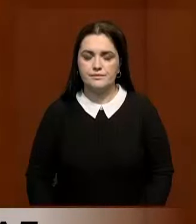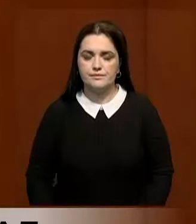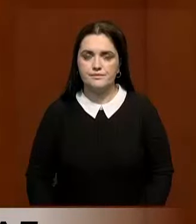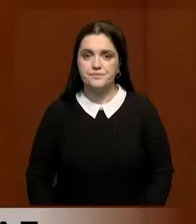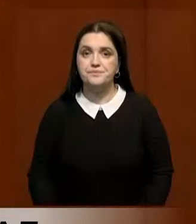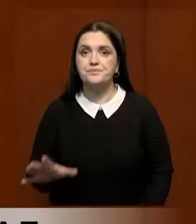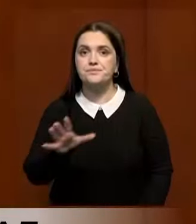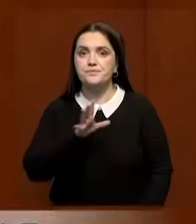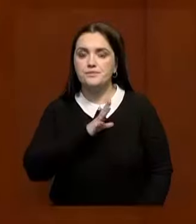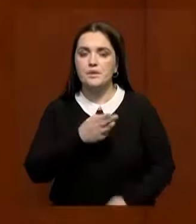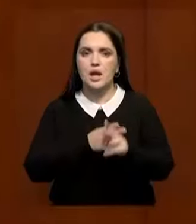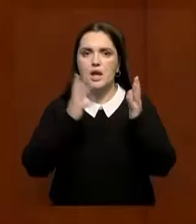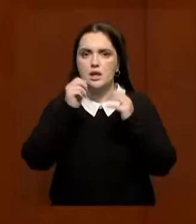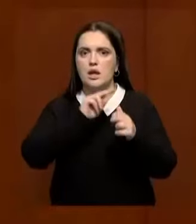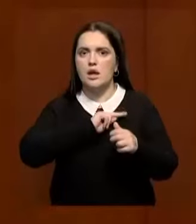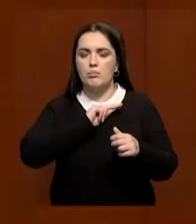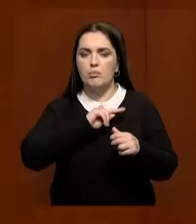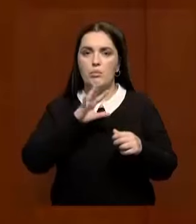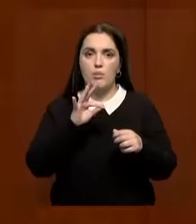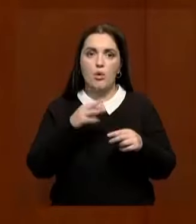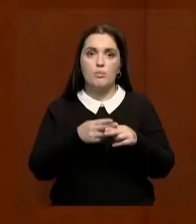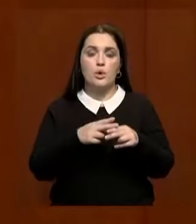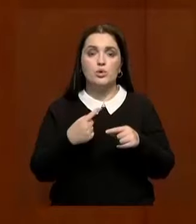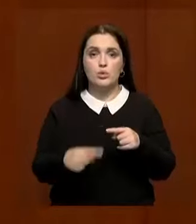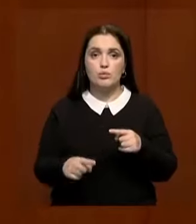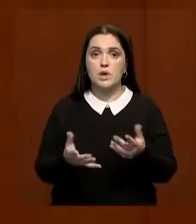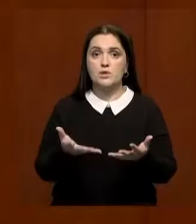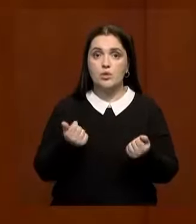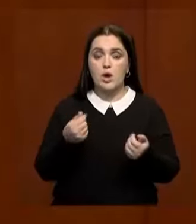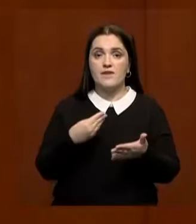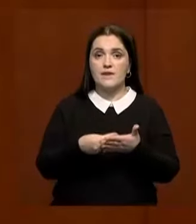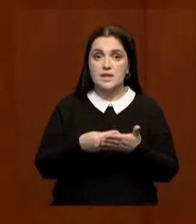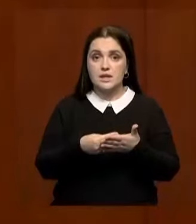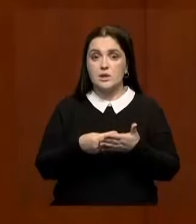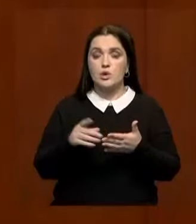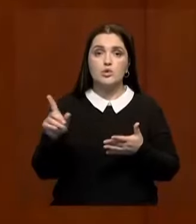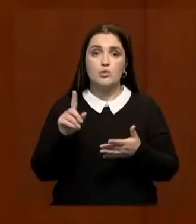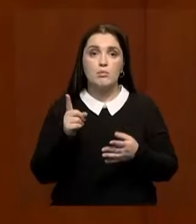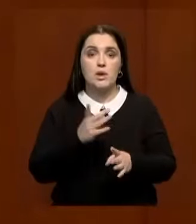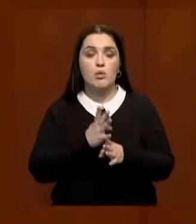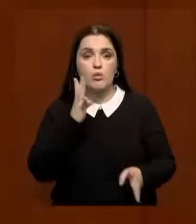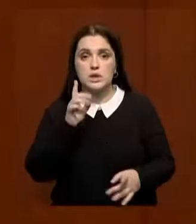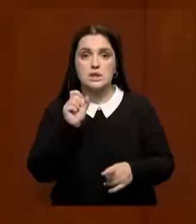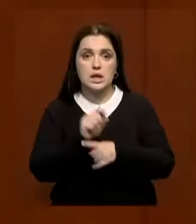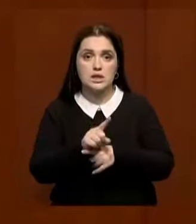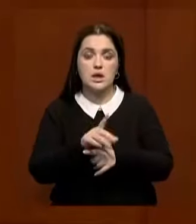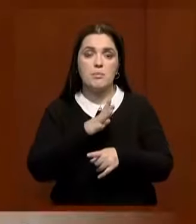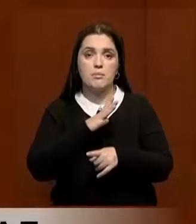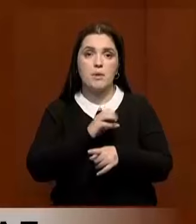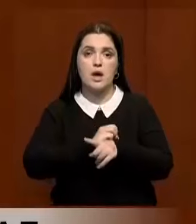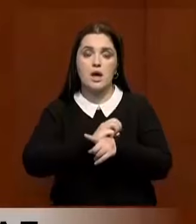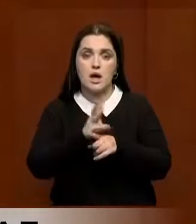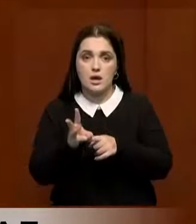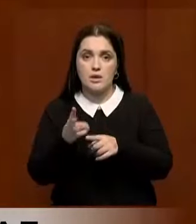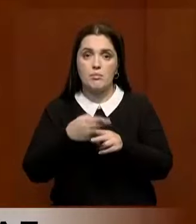Была проведена серьезная работа по альтернативным источникам финансирования. Все это для того, чтобы приоритетные задачи были обеспечены ресурсами